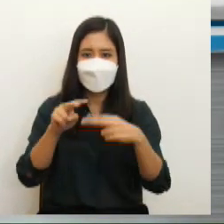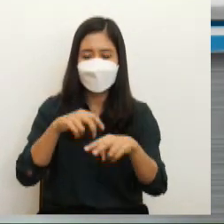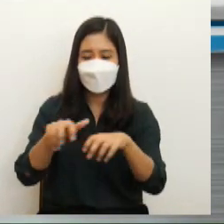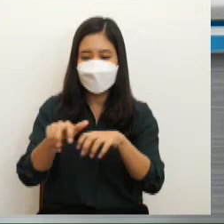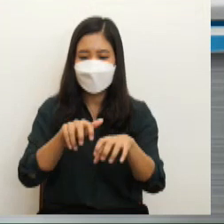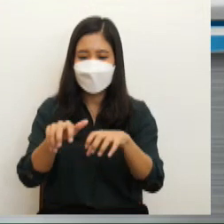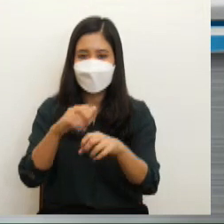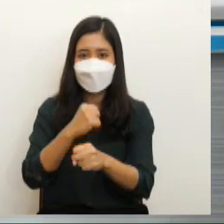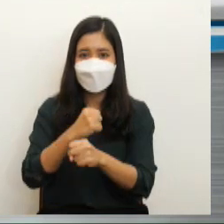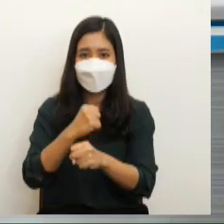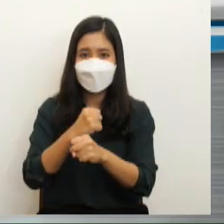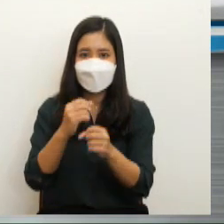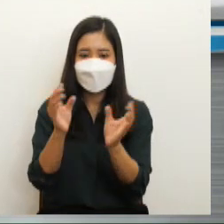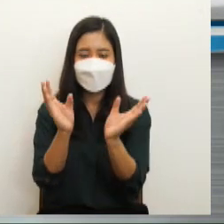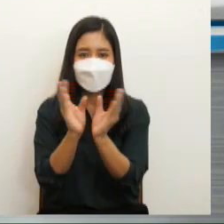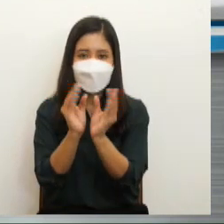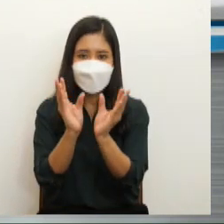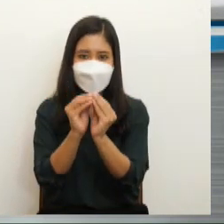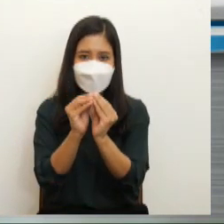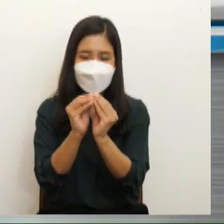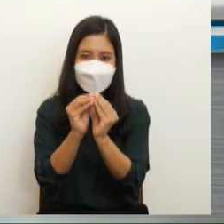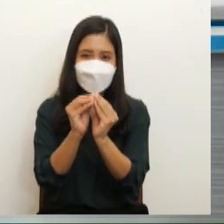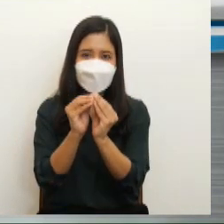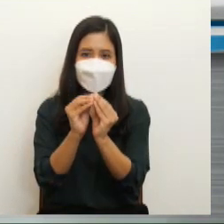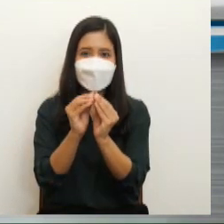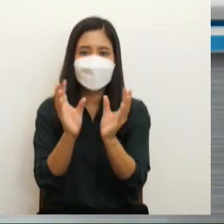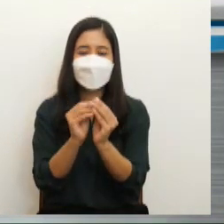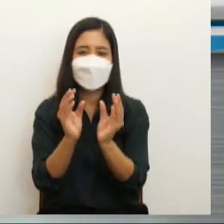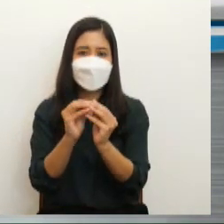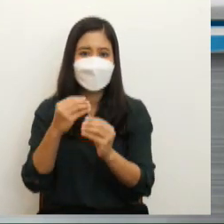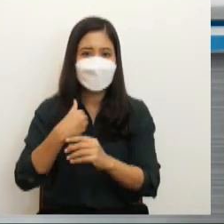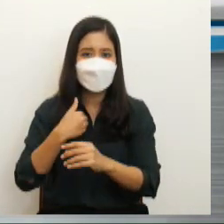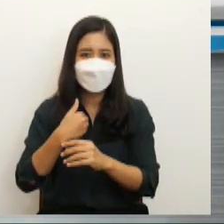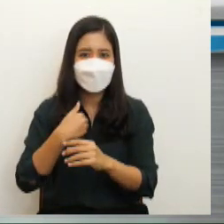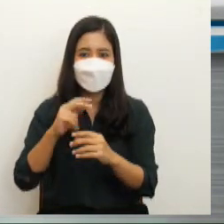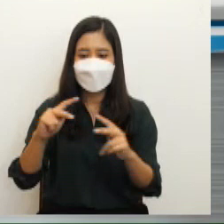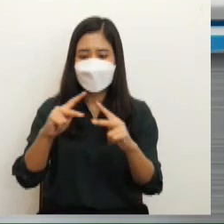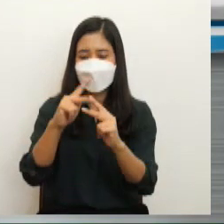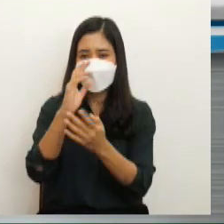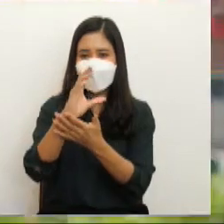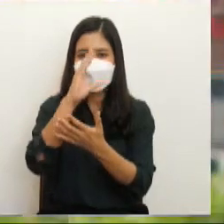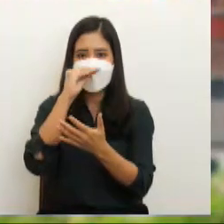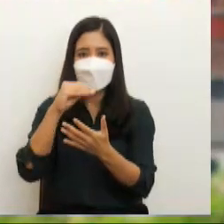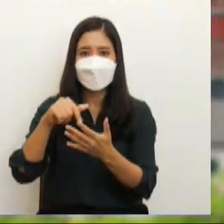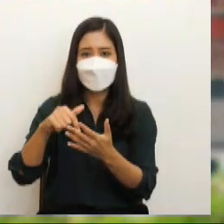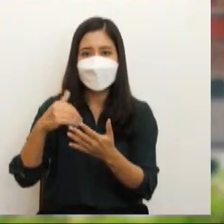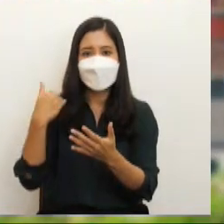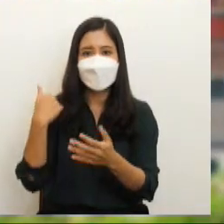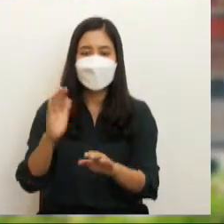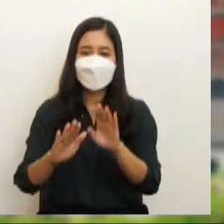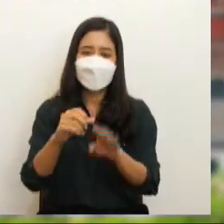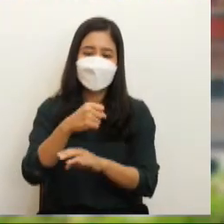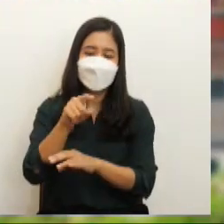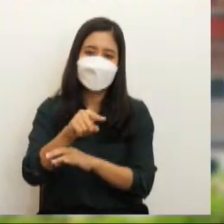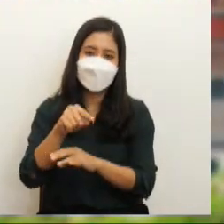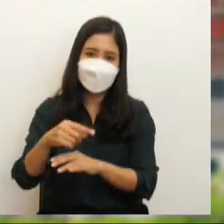ของการประชุมนะครับแล้วก็จำกัดอย่างที่บอกตอนนี้เราจำกัดจำนวนคนแต่ละกิจกรรมไม่เกิน20คนนะครับเนื่องจากมี